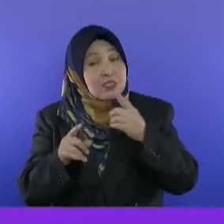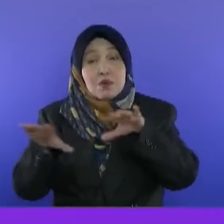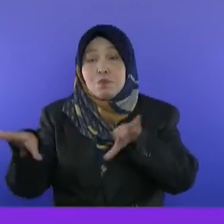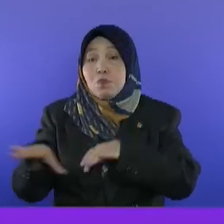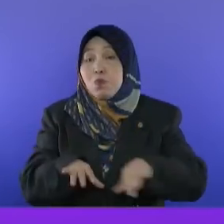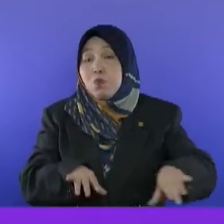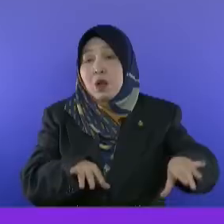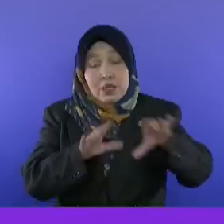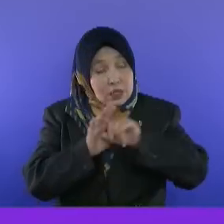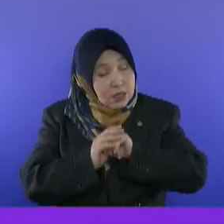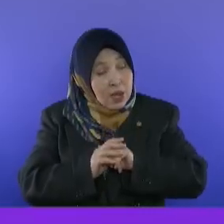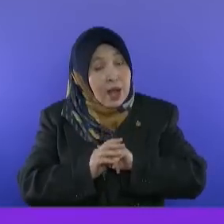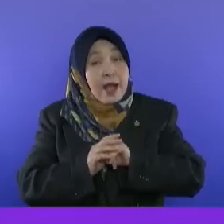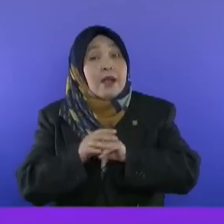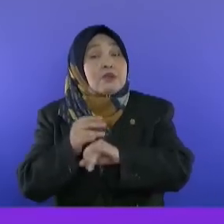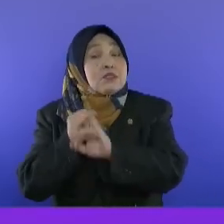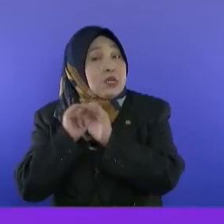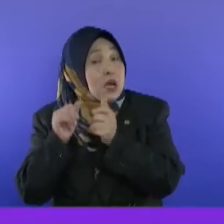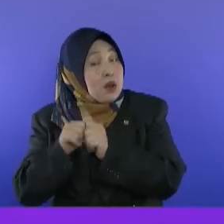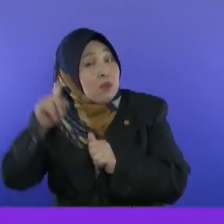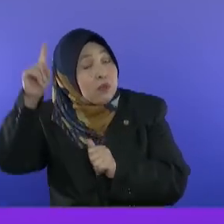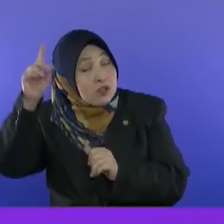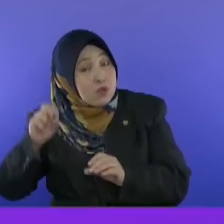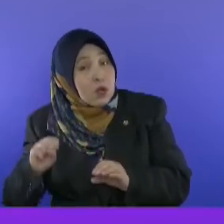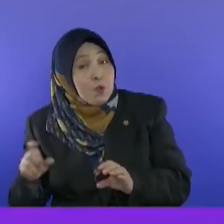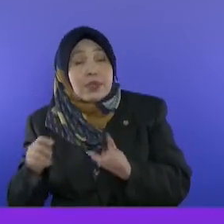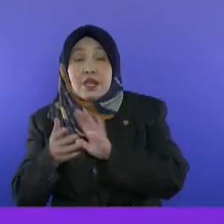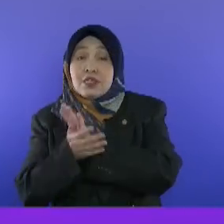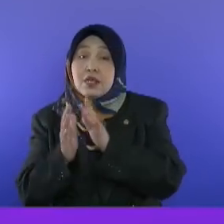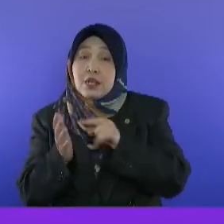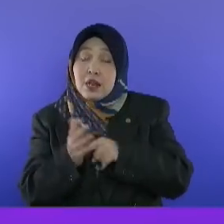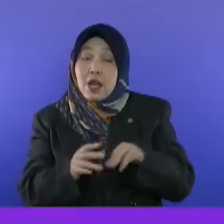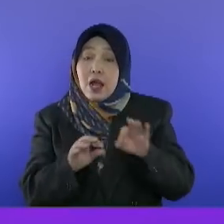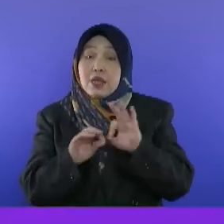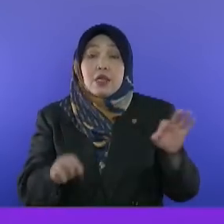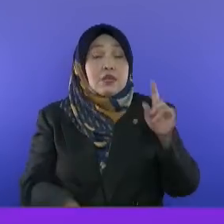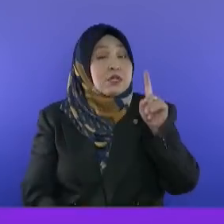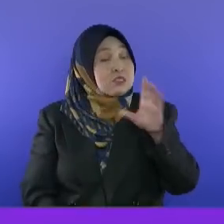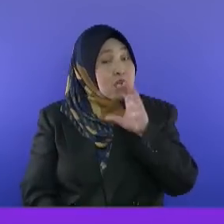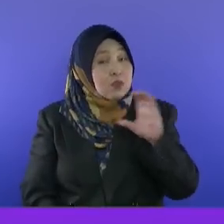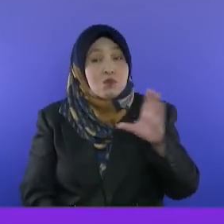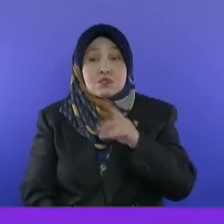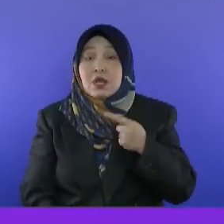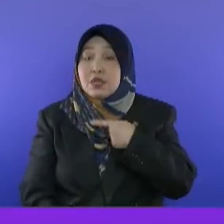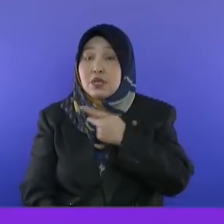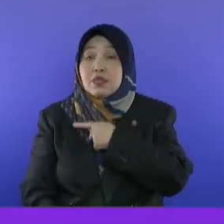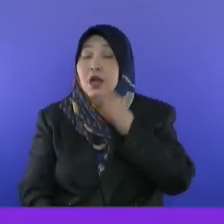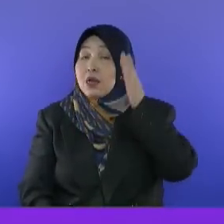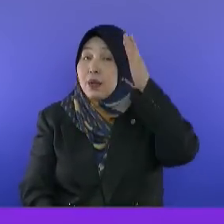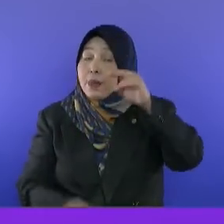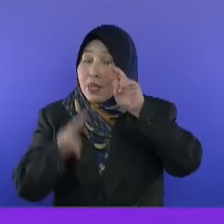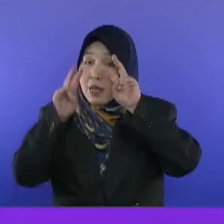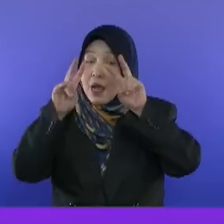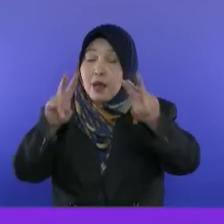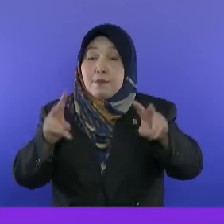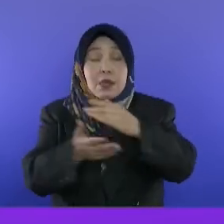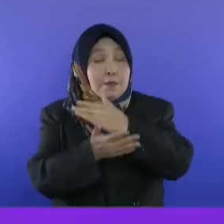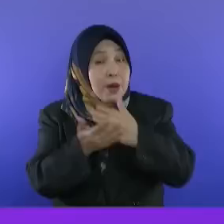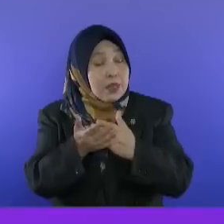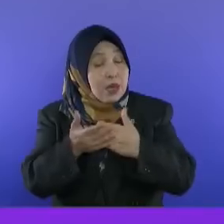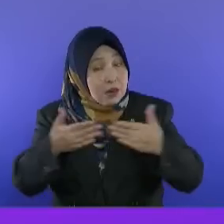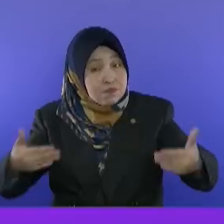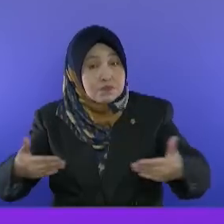izin daripada Allah Subhanahu Wa Ta'ala jadi inilah ayat yang ke-100 dan kita akan melihat kepada bagian